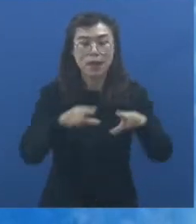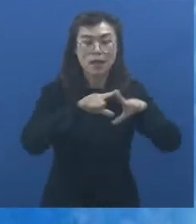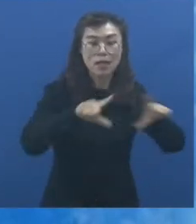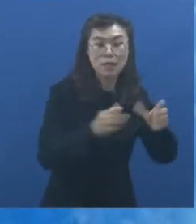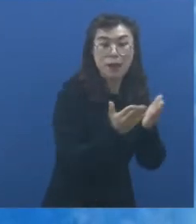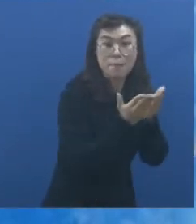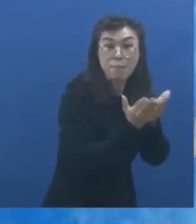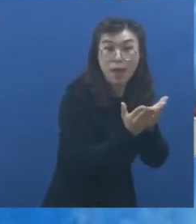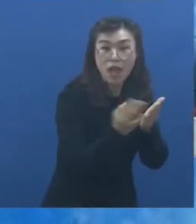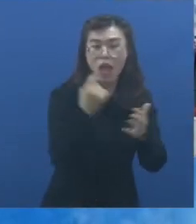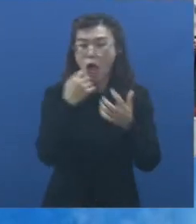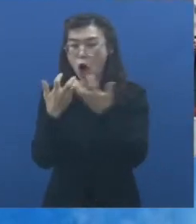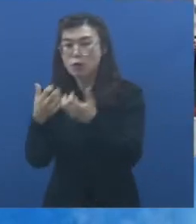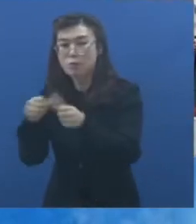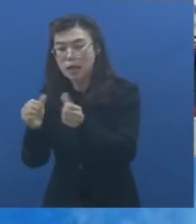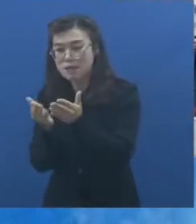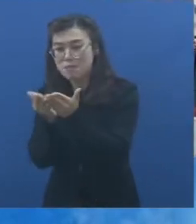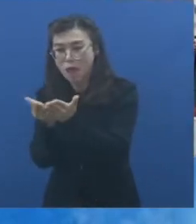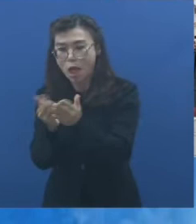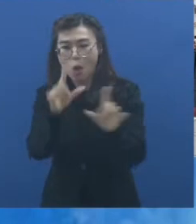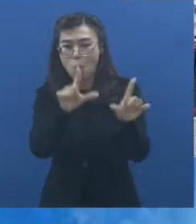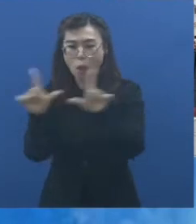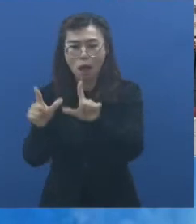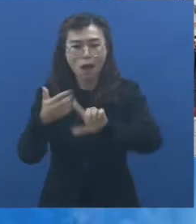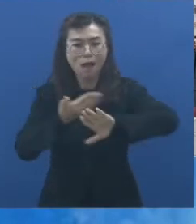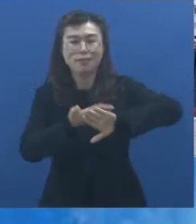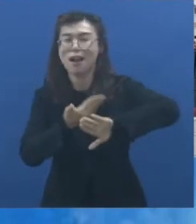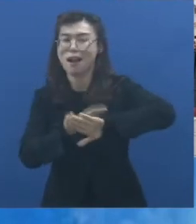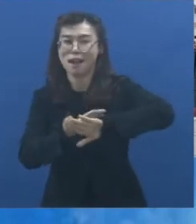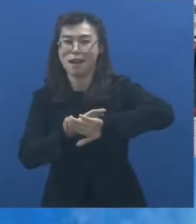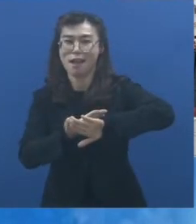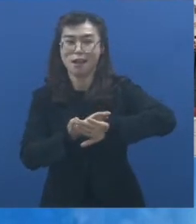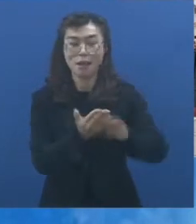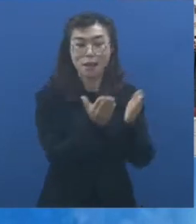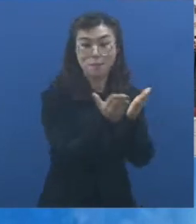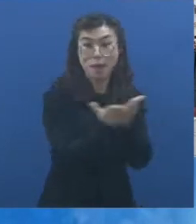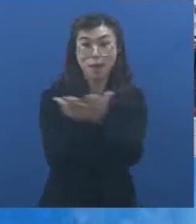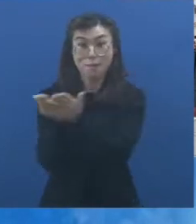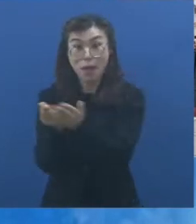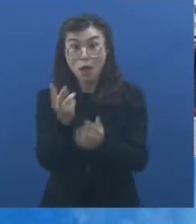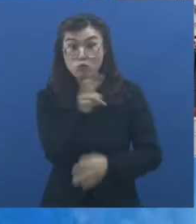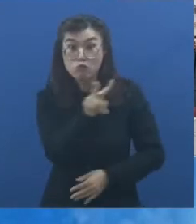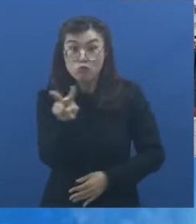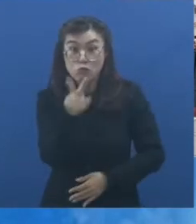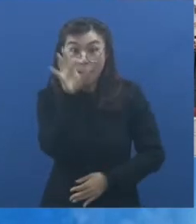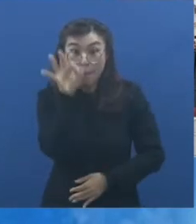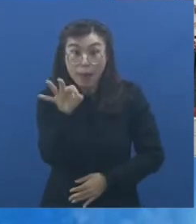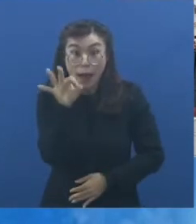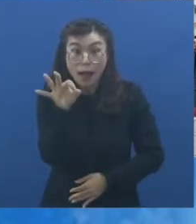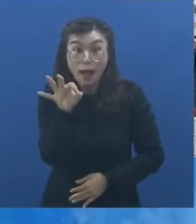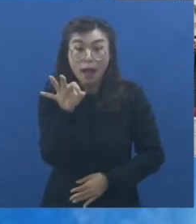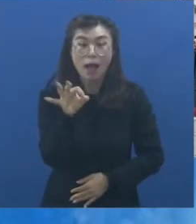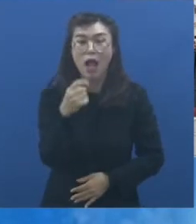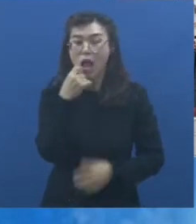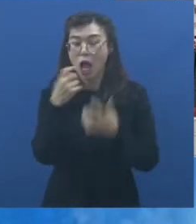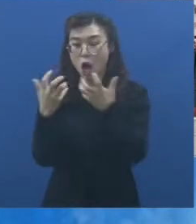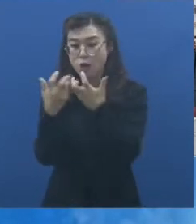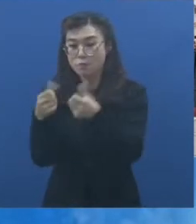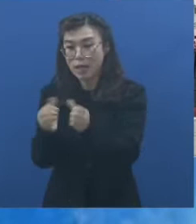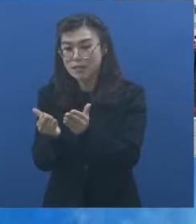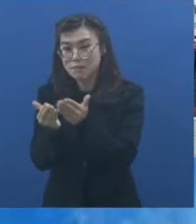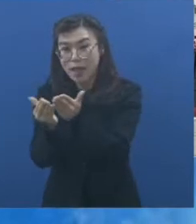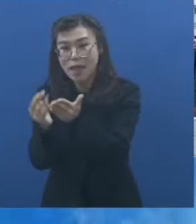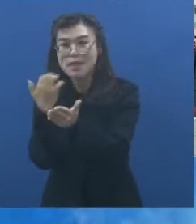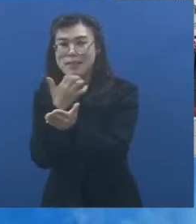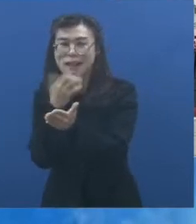모양이 차이가 나요 자 이 배를 한번 볼까요 자 입에 랑 쇄빙선 있는데 그 죠셉 이전 그림이 조금 지났네요 여러분들